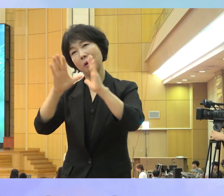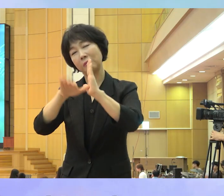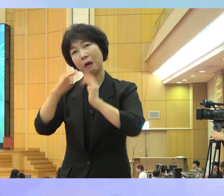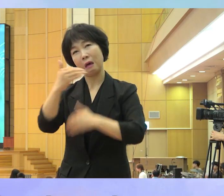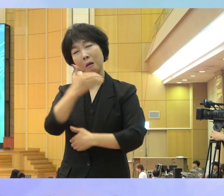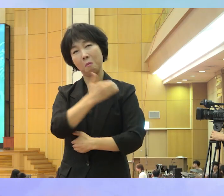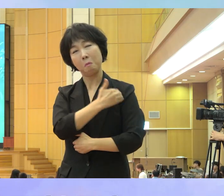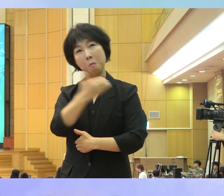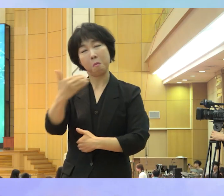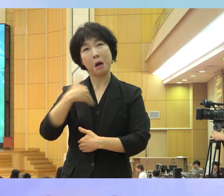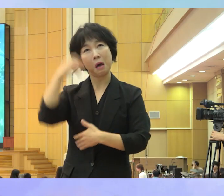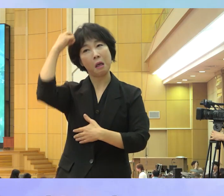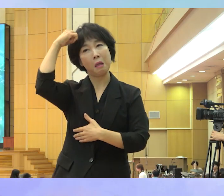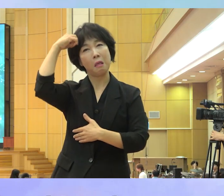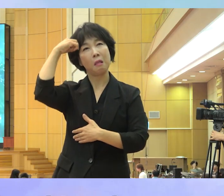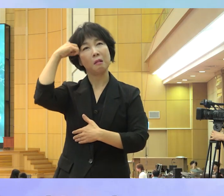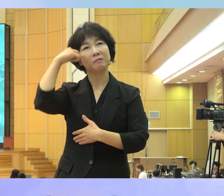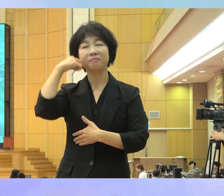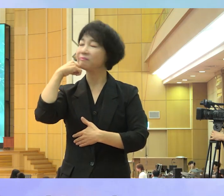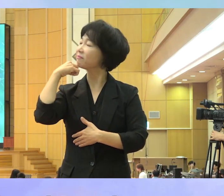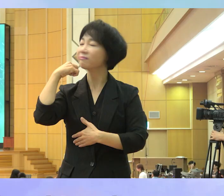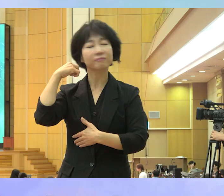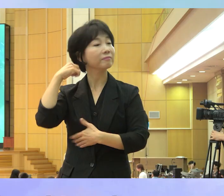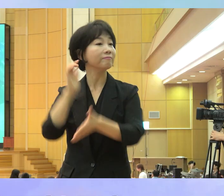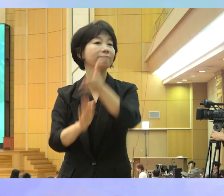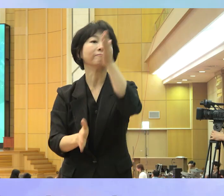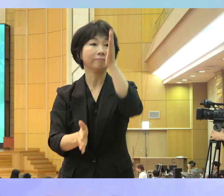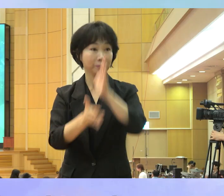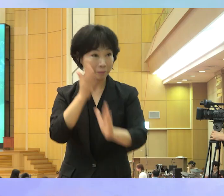세상을 볼 때 만족함이